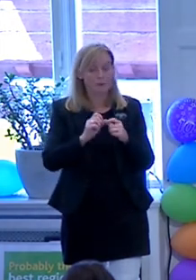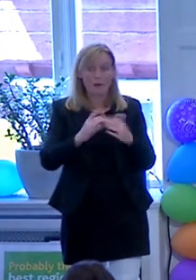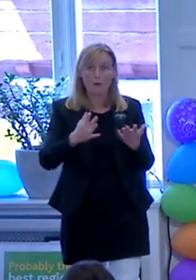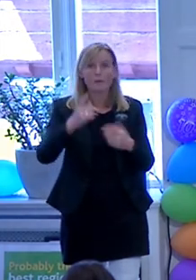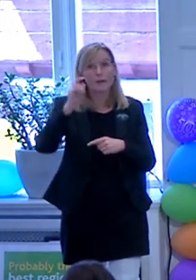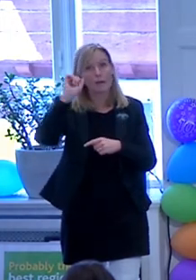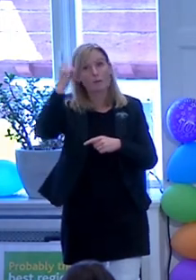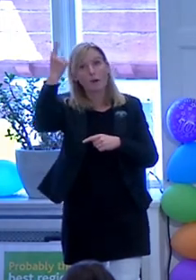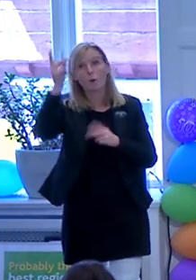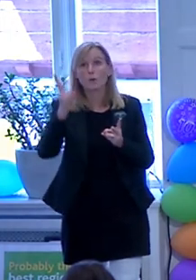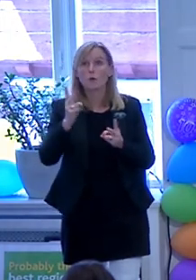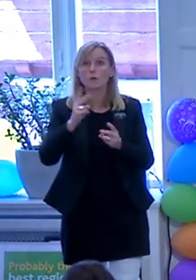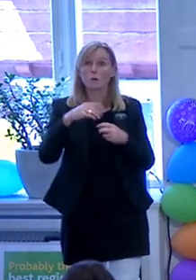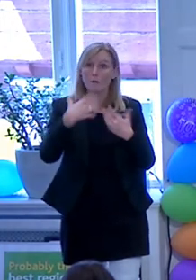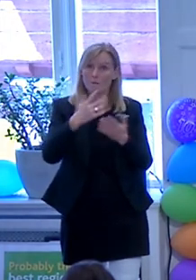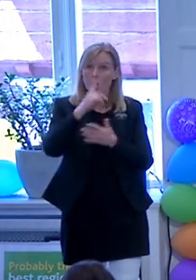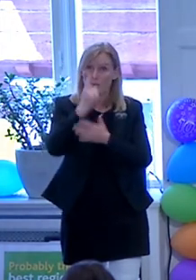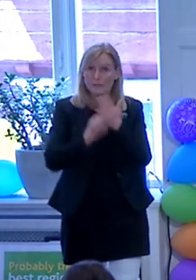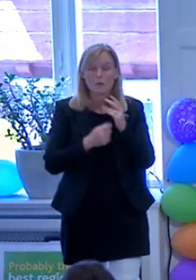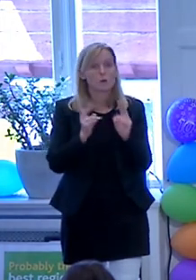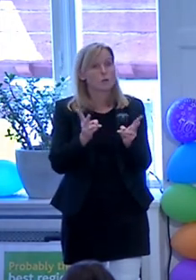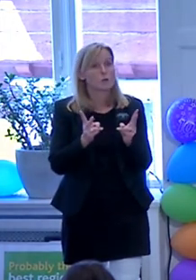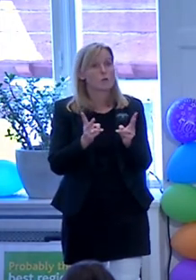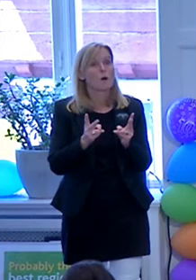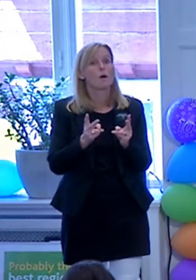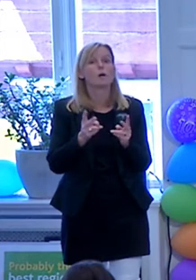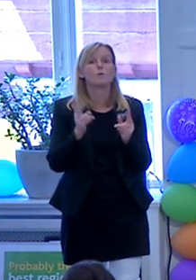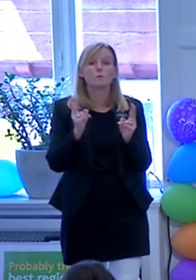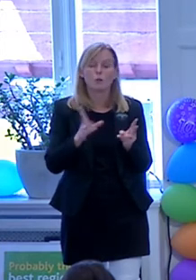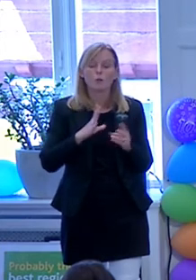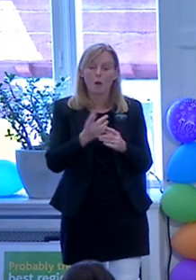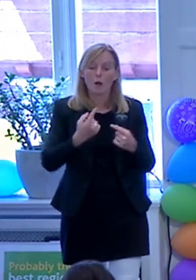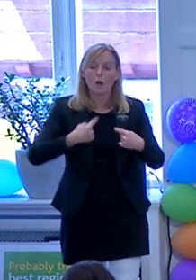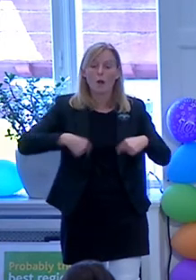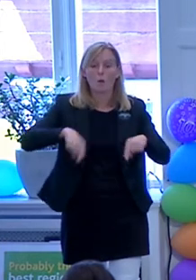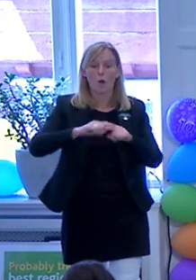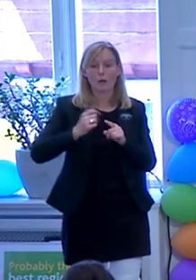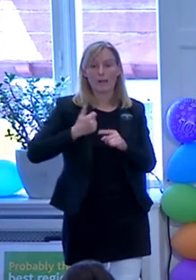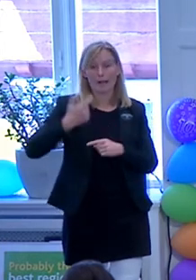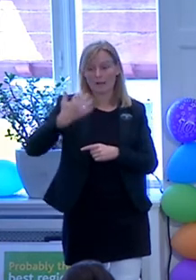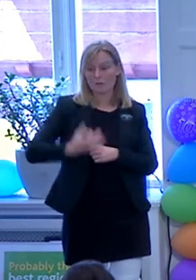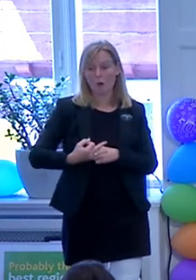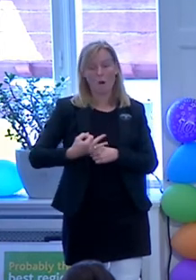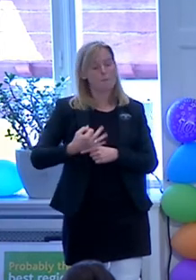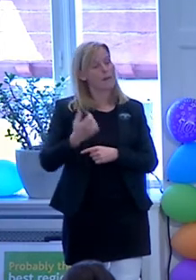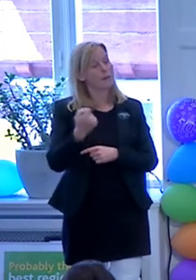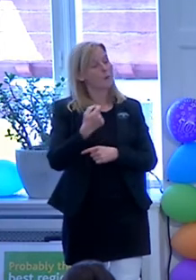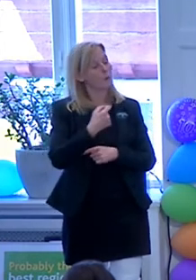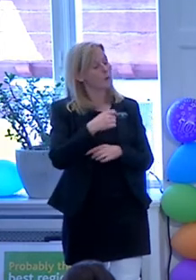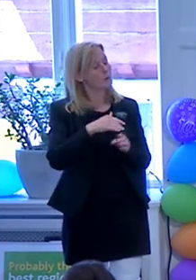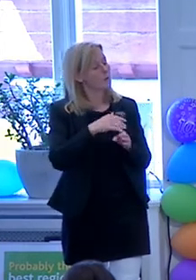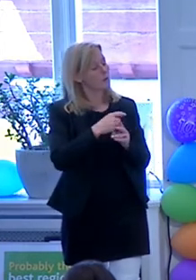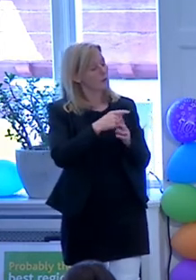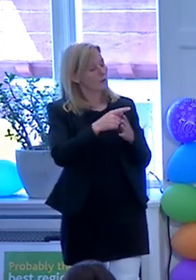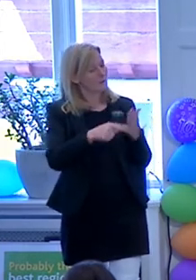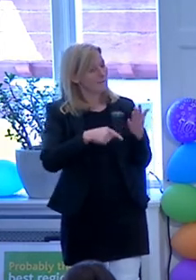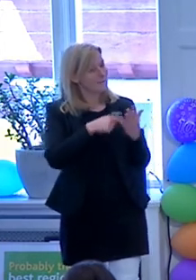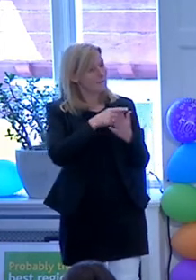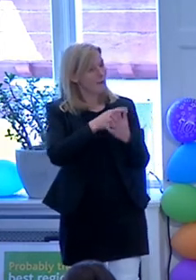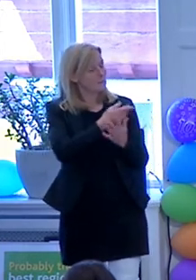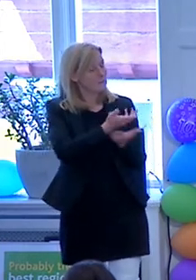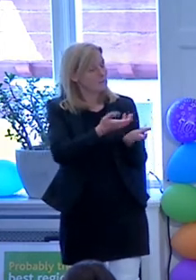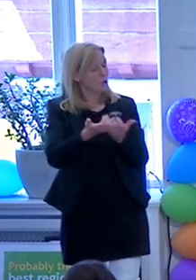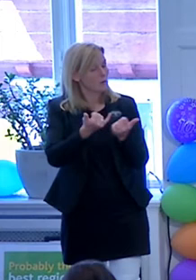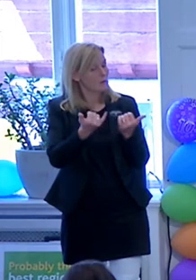eller kanske till och med att misslyckas, och att man har ett lokalt ägarskap. Är det någon av de här som ni